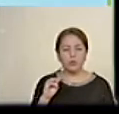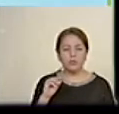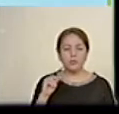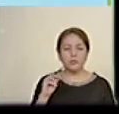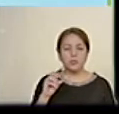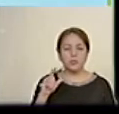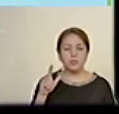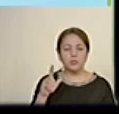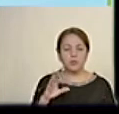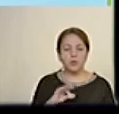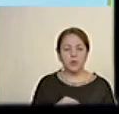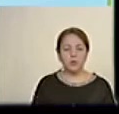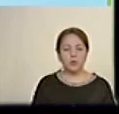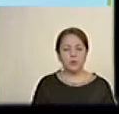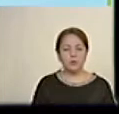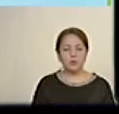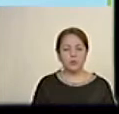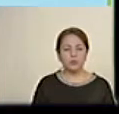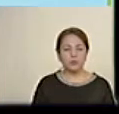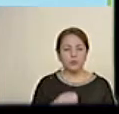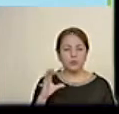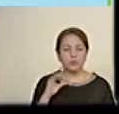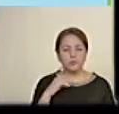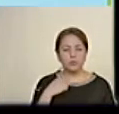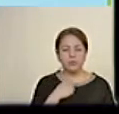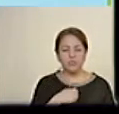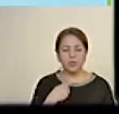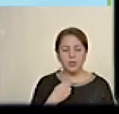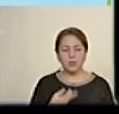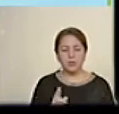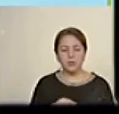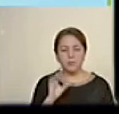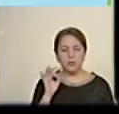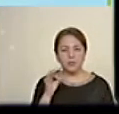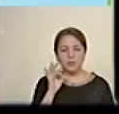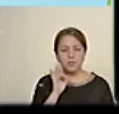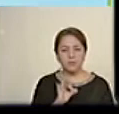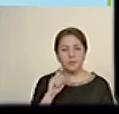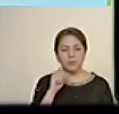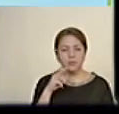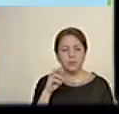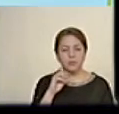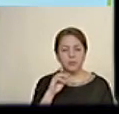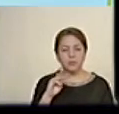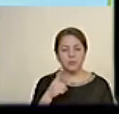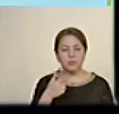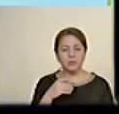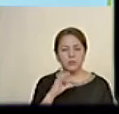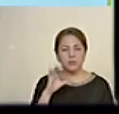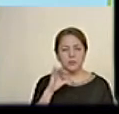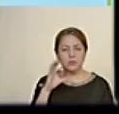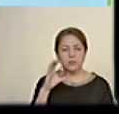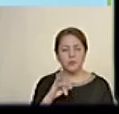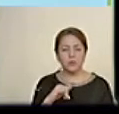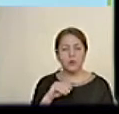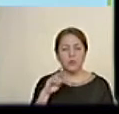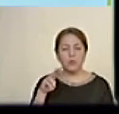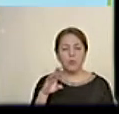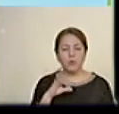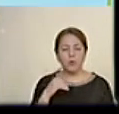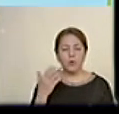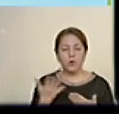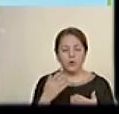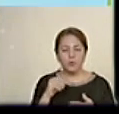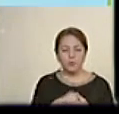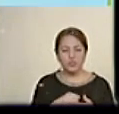зла. Это правильный ответ. Задеть сослепу. Задеть по какой причине?